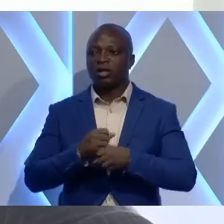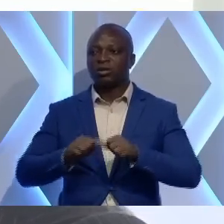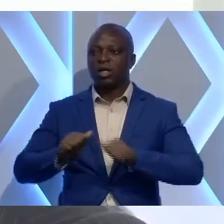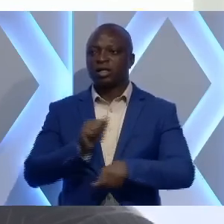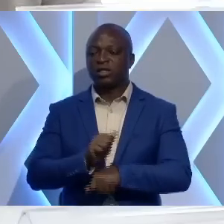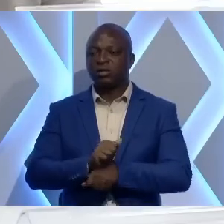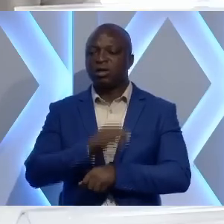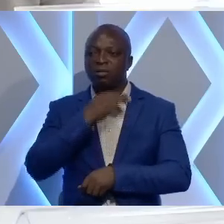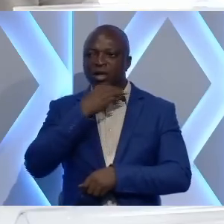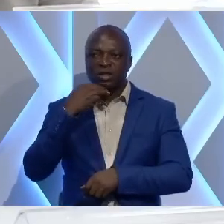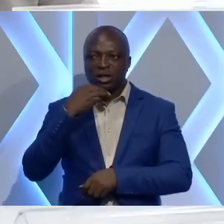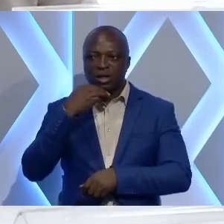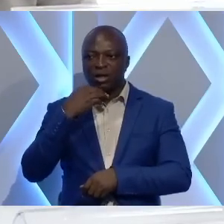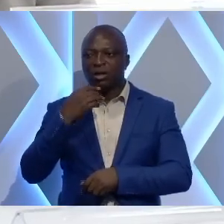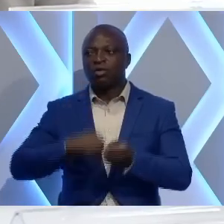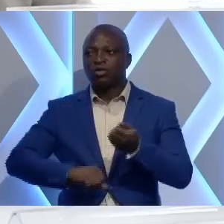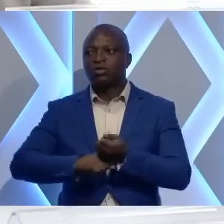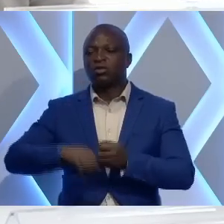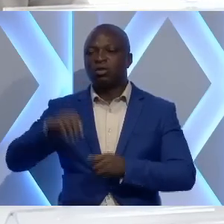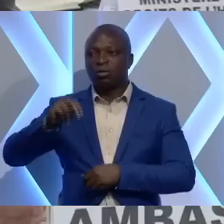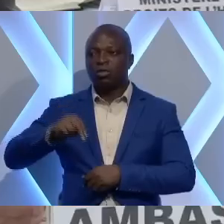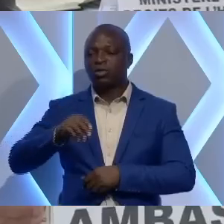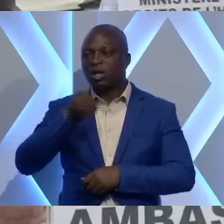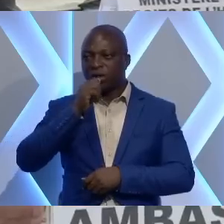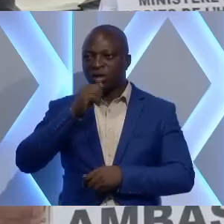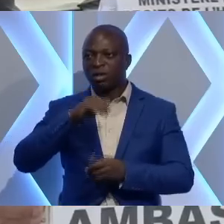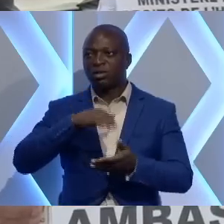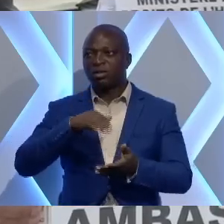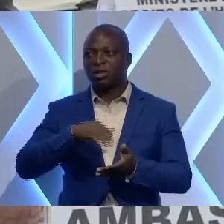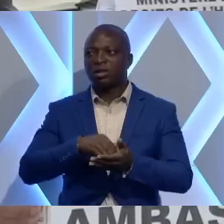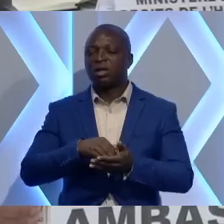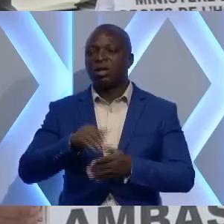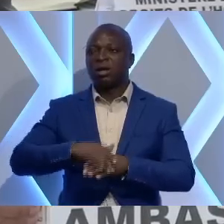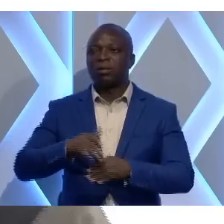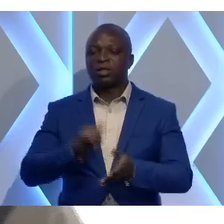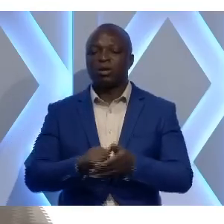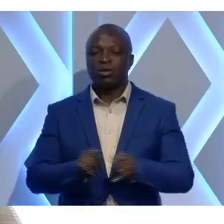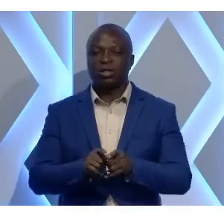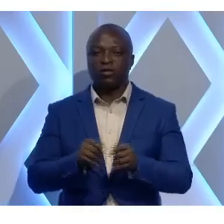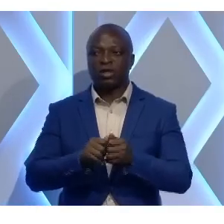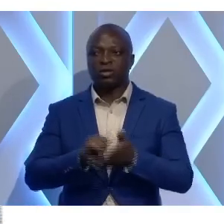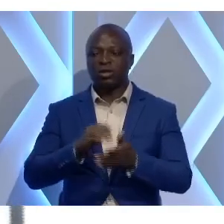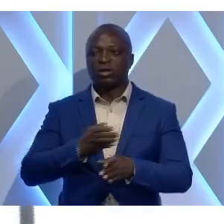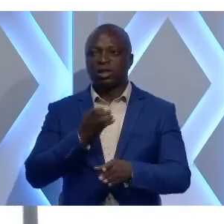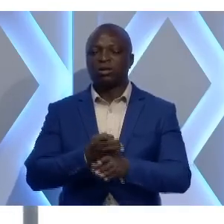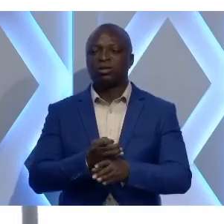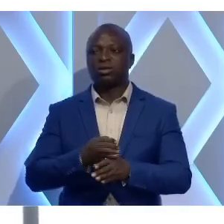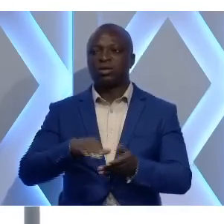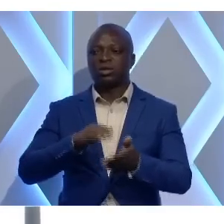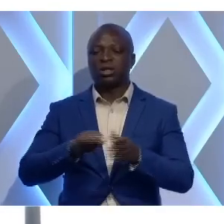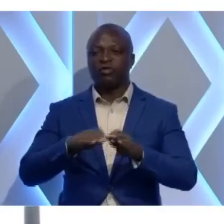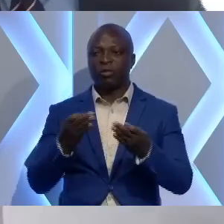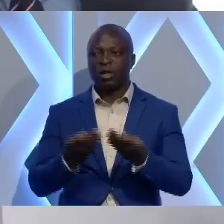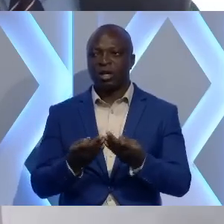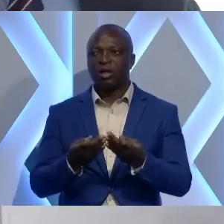activité maraîchère pour subvenir aux besoins alimentaires en milieu carcéral et au-delà, ainsi que l'établissement de structures familiales au sein